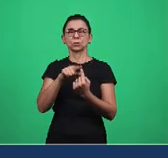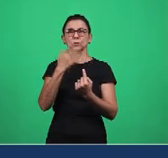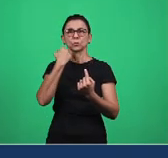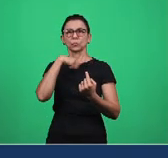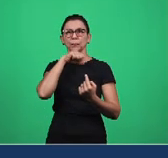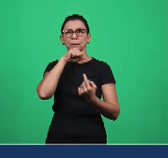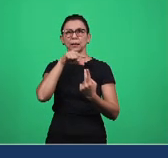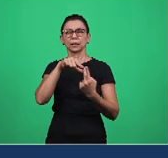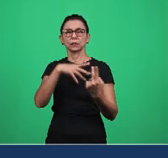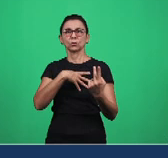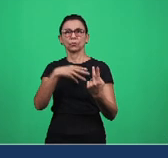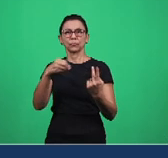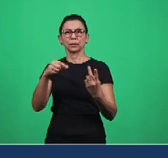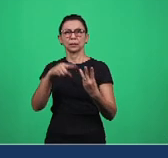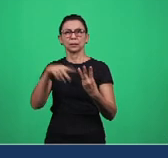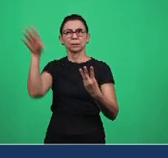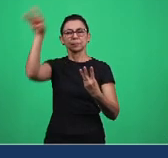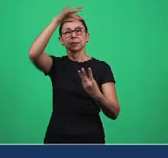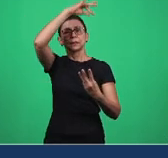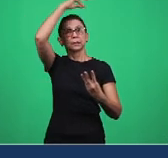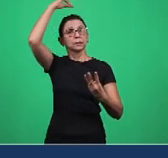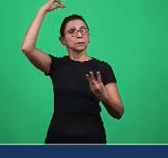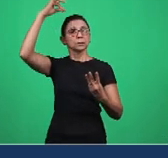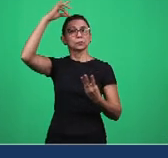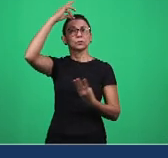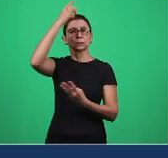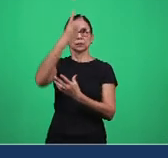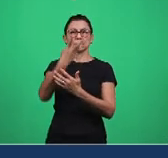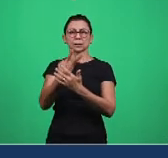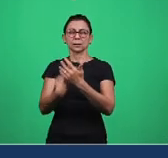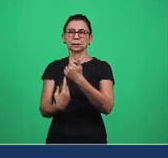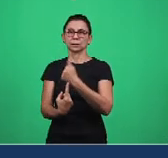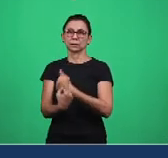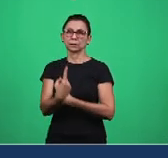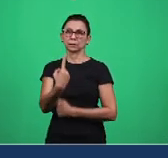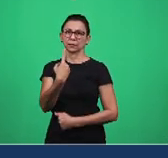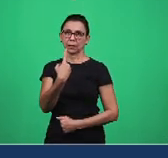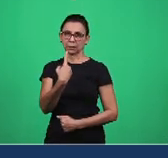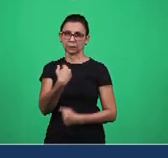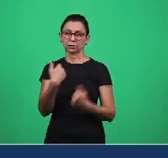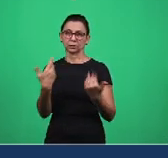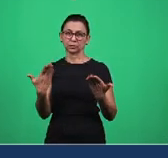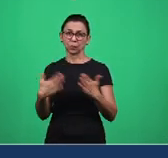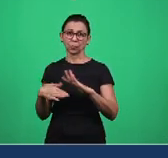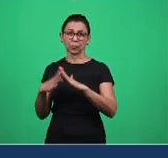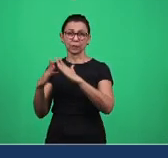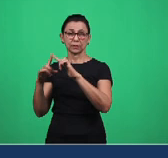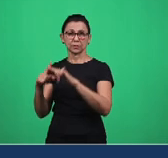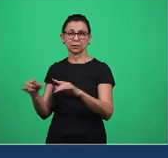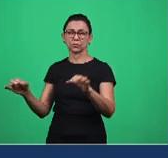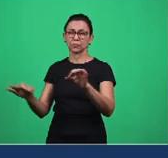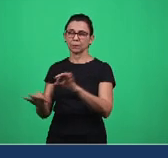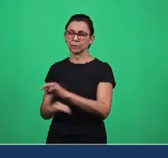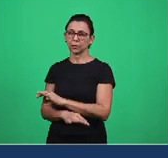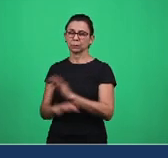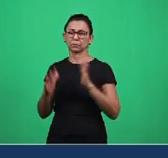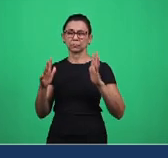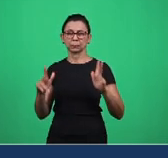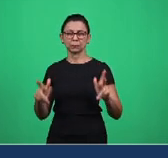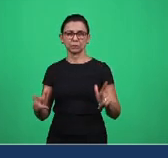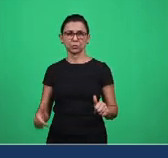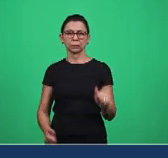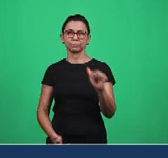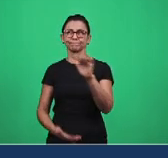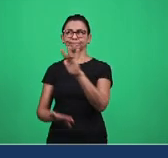l'Église, elle est revêtue et préparée pour ce départ avec un apparat qui est donné par le